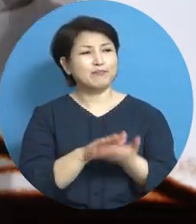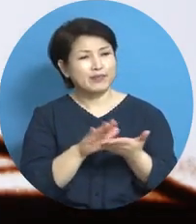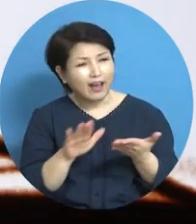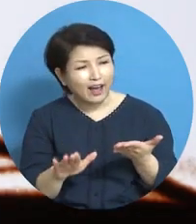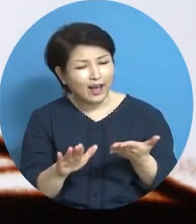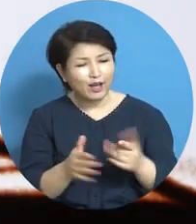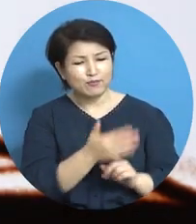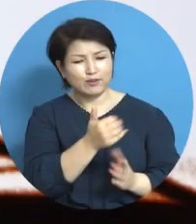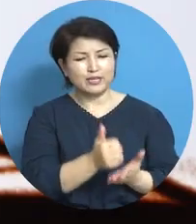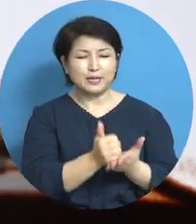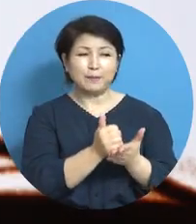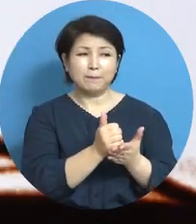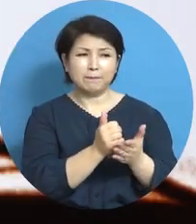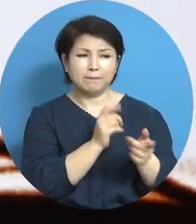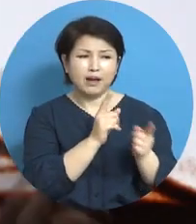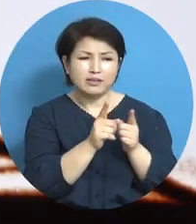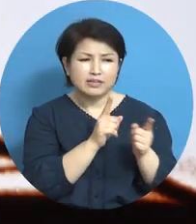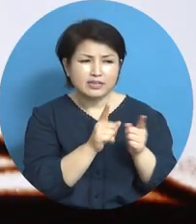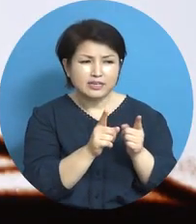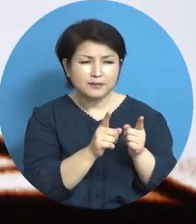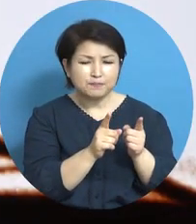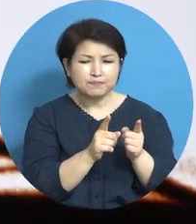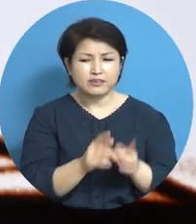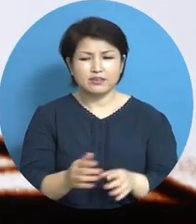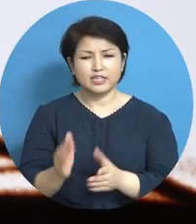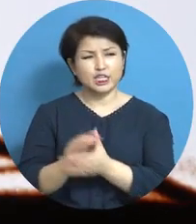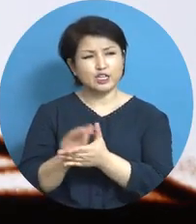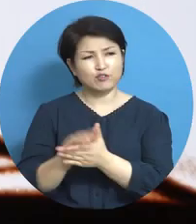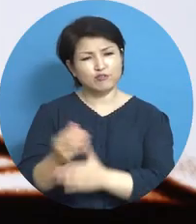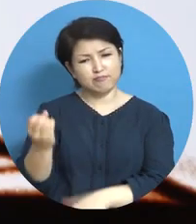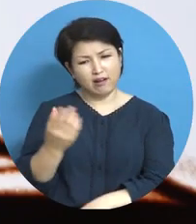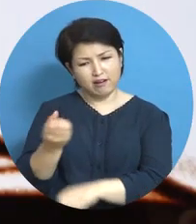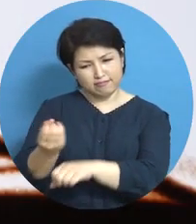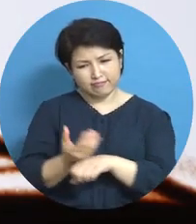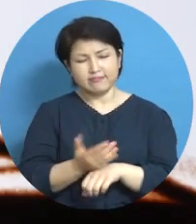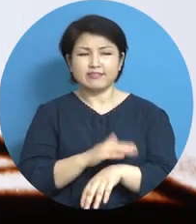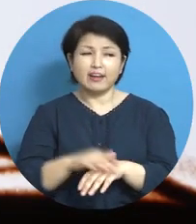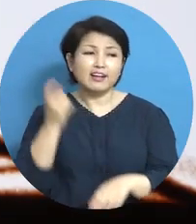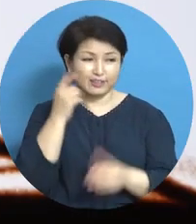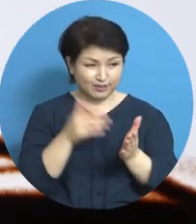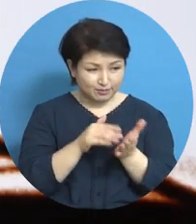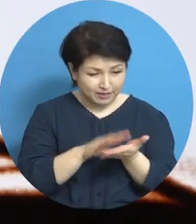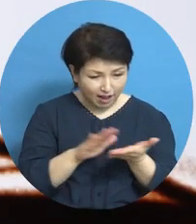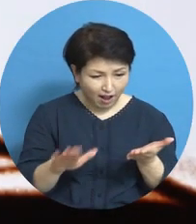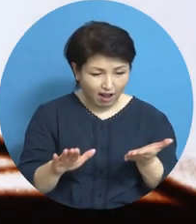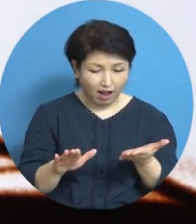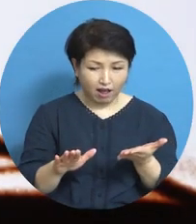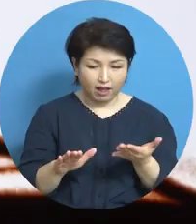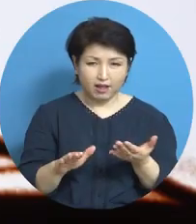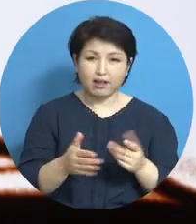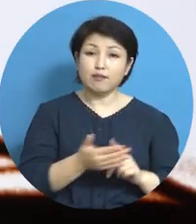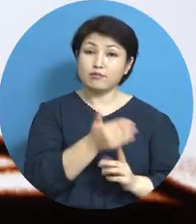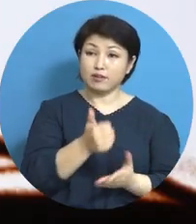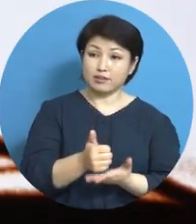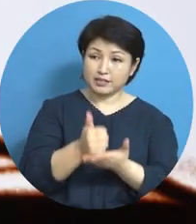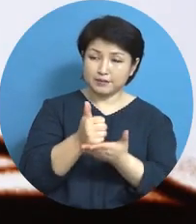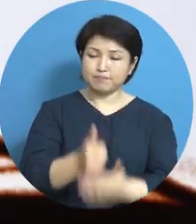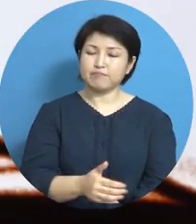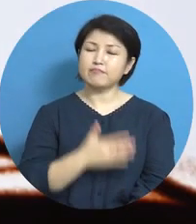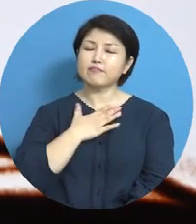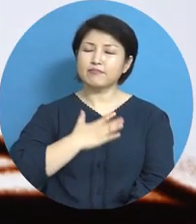부처님 말씀을 친구에게 잘 들었습니다. 이렇게 인사를 드렸더니 부처님께서 잘 알고